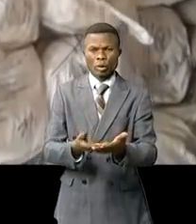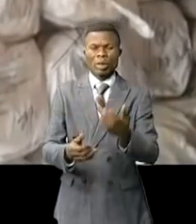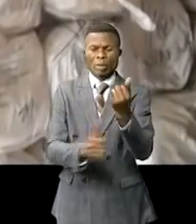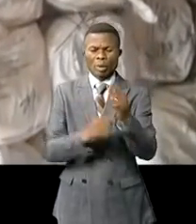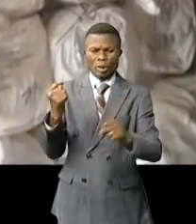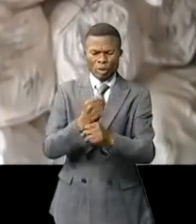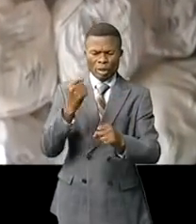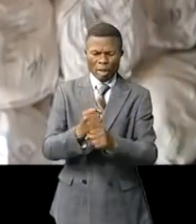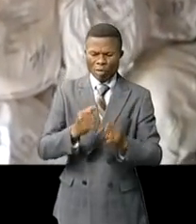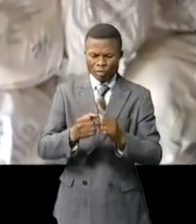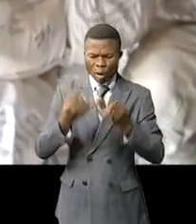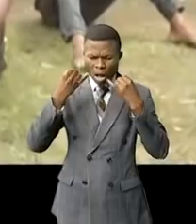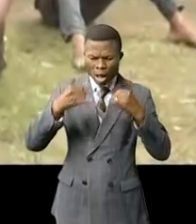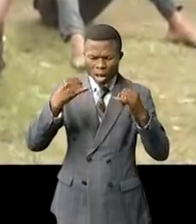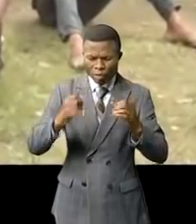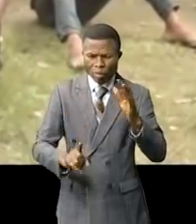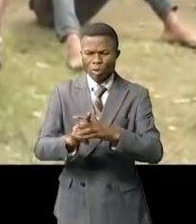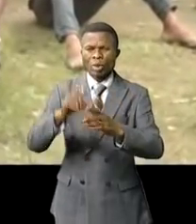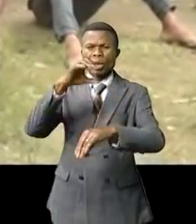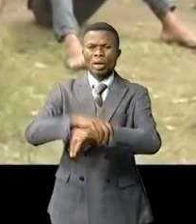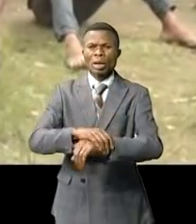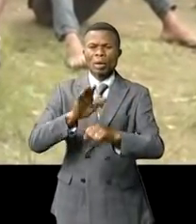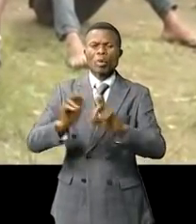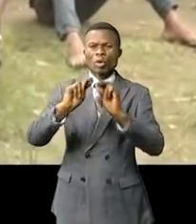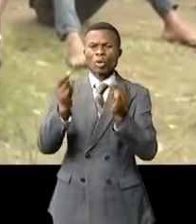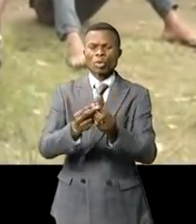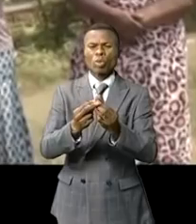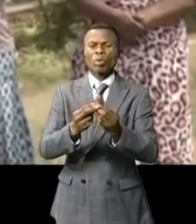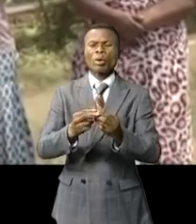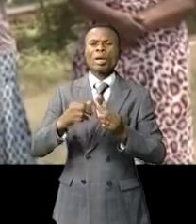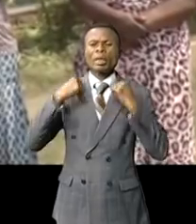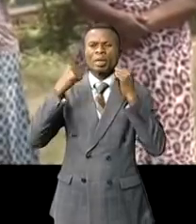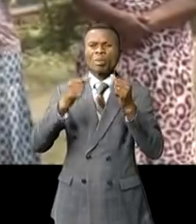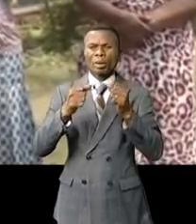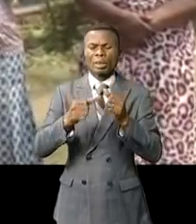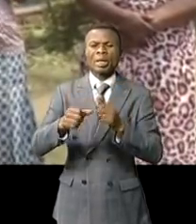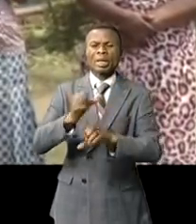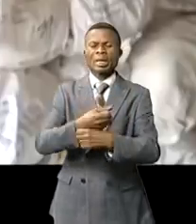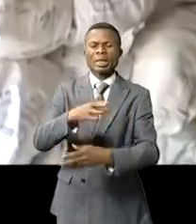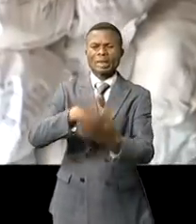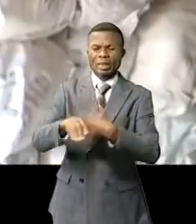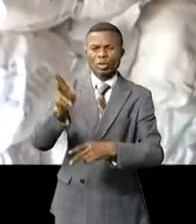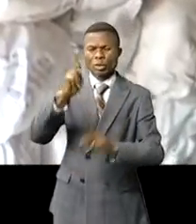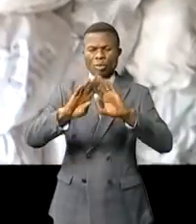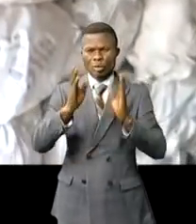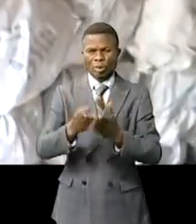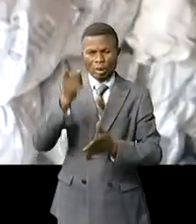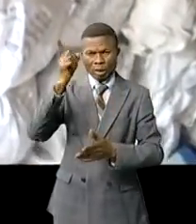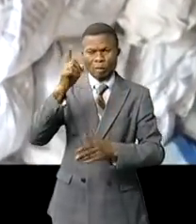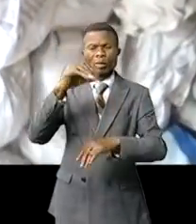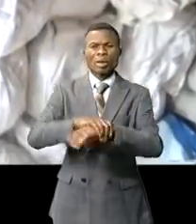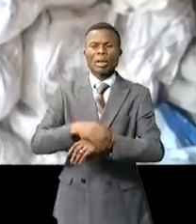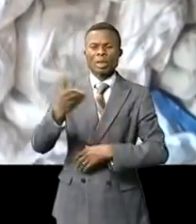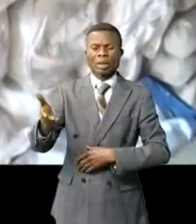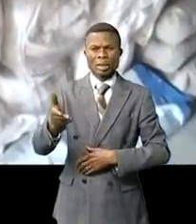services de renseignement viennent de mettre la main sur plusieurs groupes de hors-la-loi qui troublent la quiétude de la population. Les premiers à être dénichés,